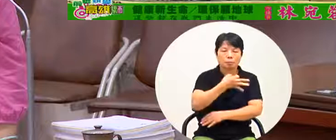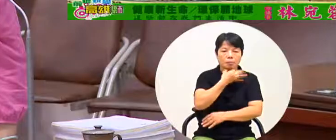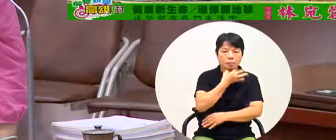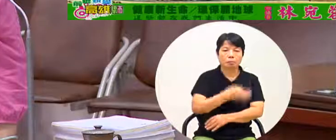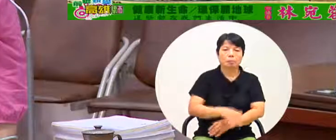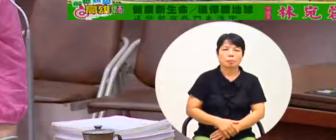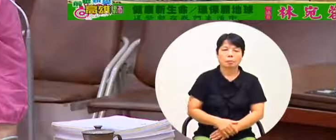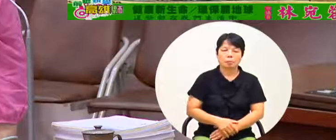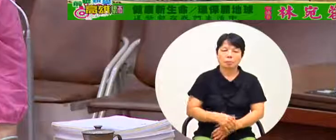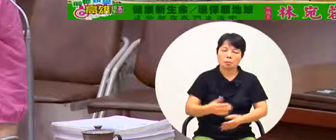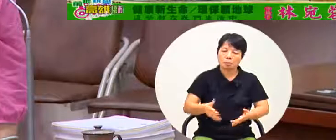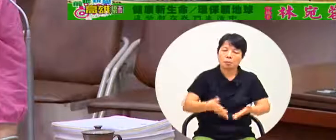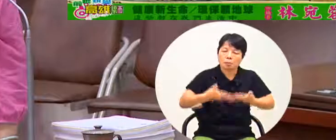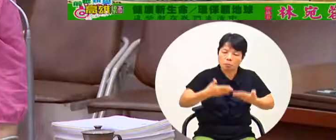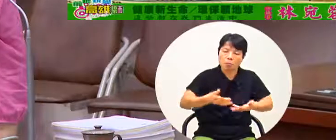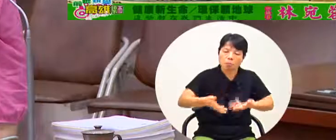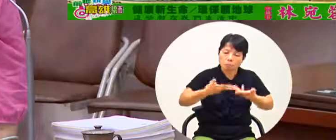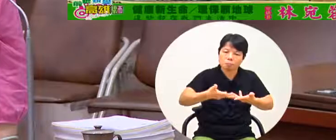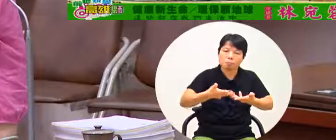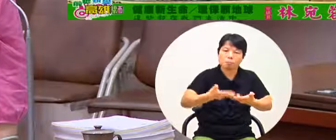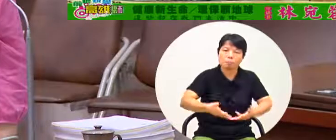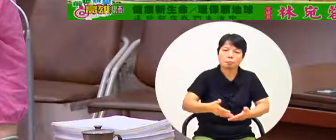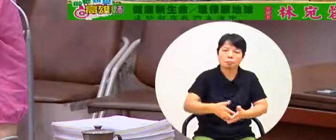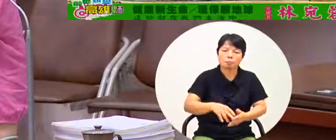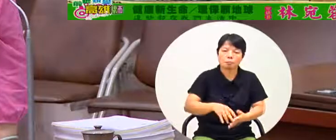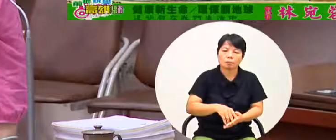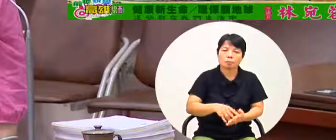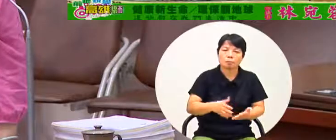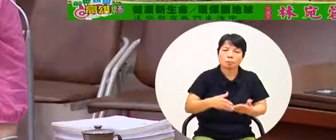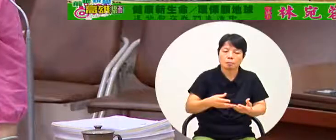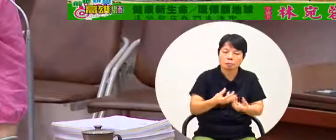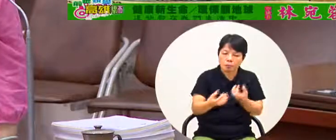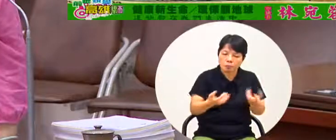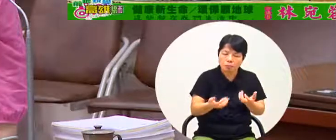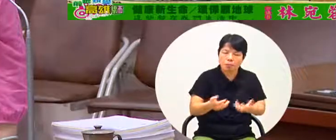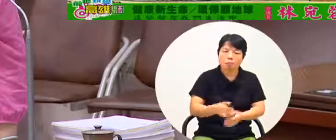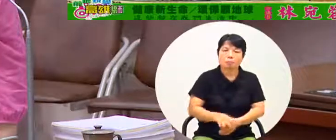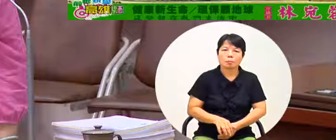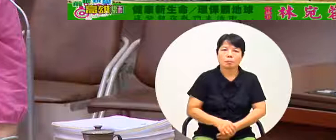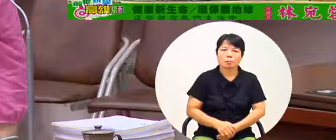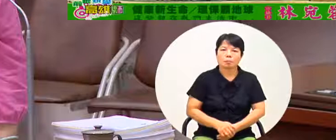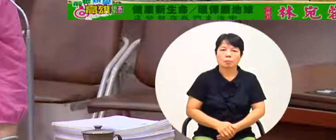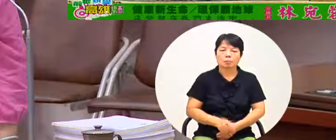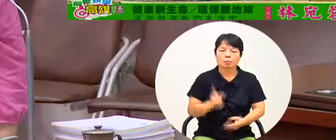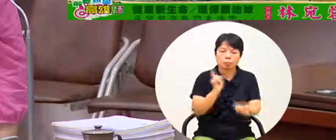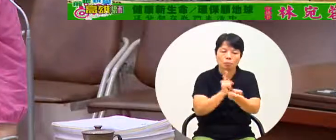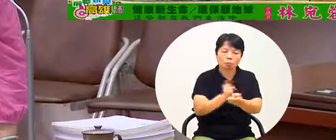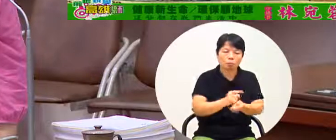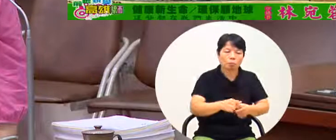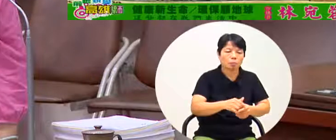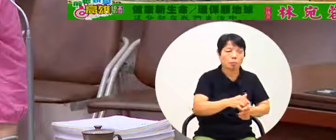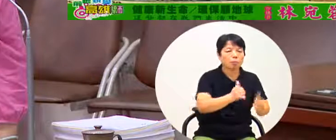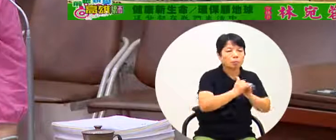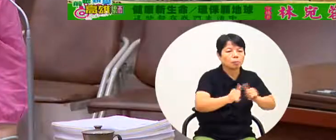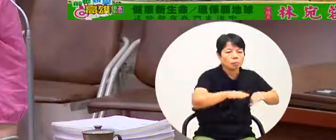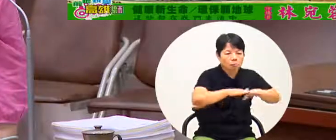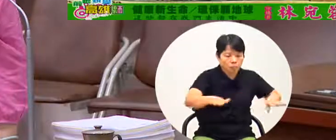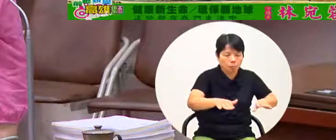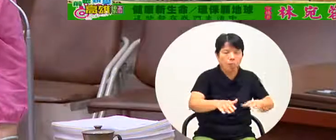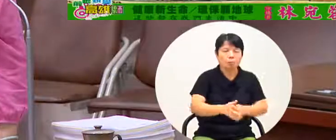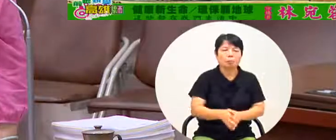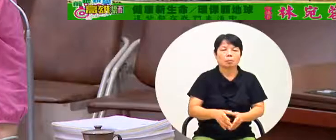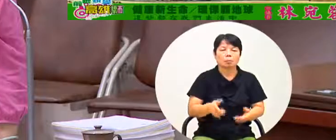但是这个有对市民朋友安全、生命财产有疑虑、有危急、有立